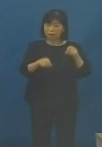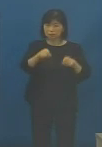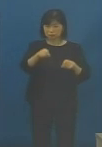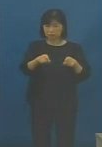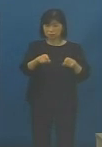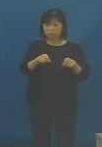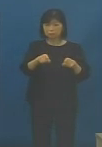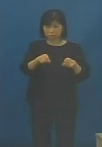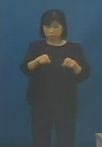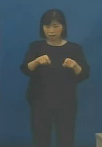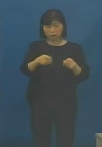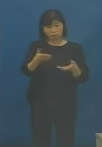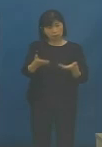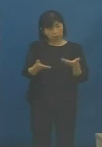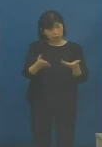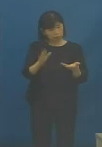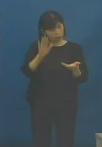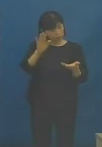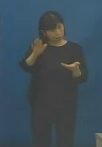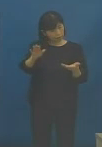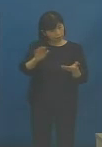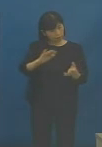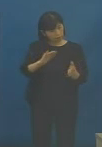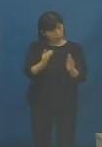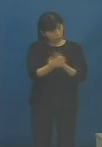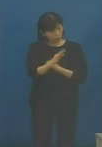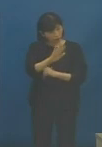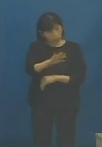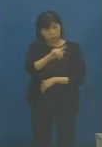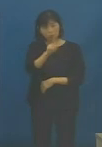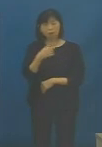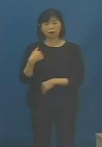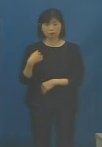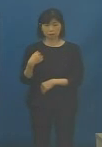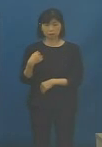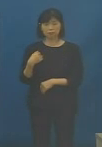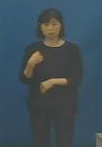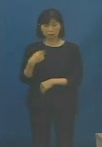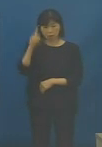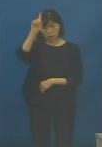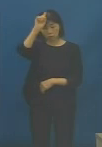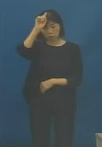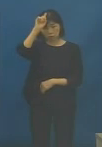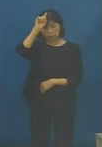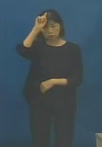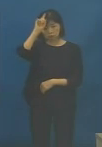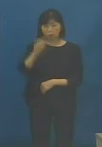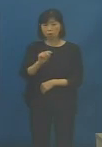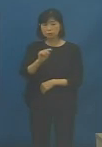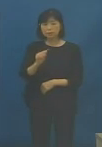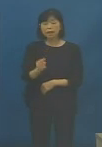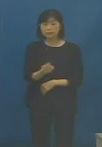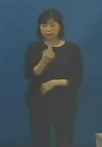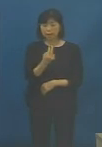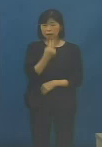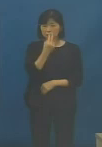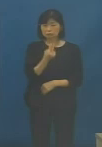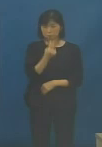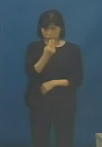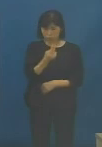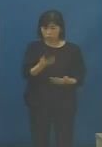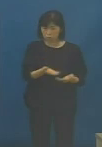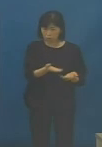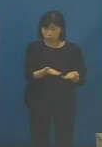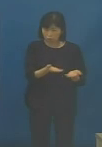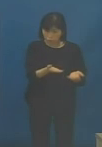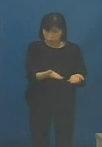これから変更が起こるかもしれないと。でドイツにしてみれば天然ガスの供給が、制限される事態